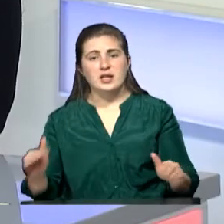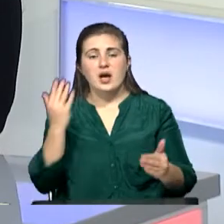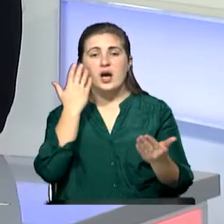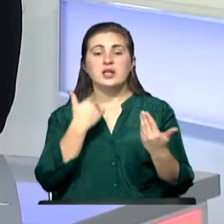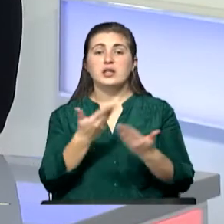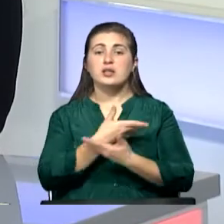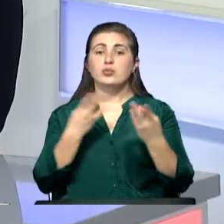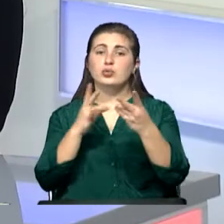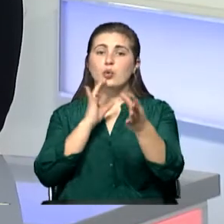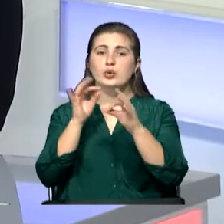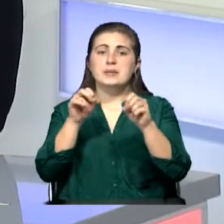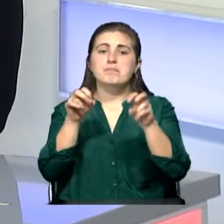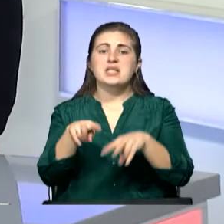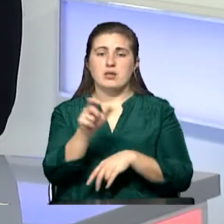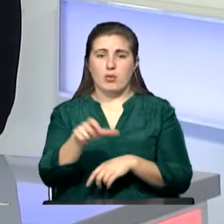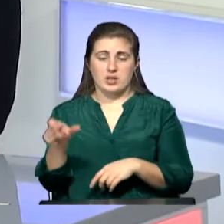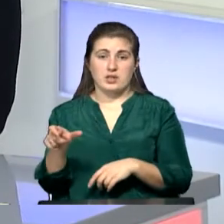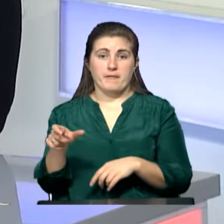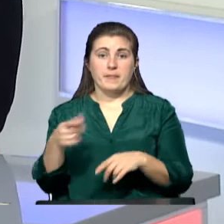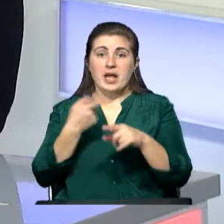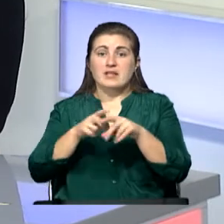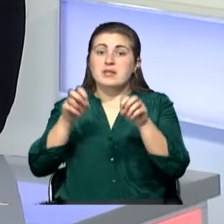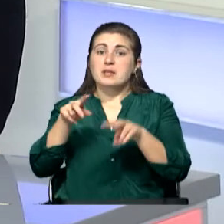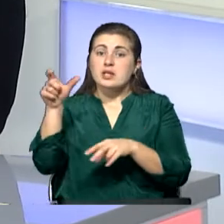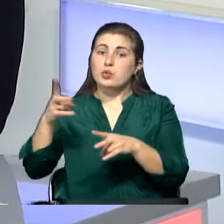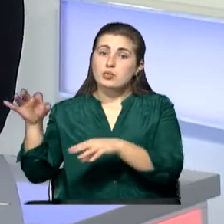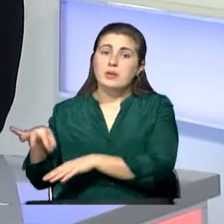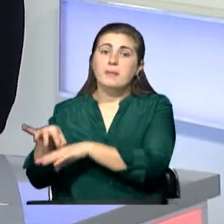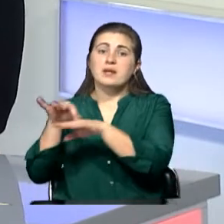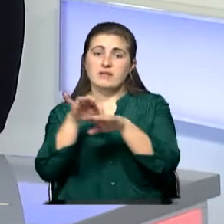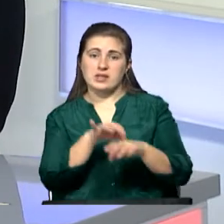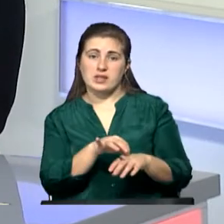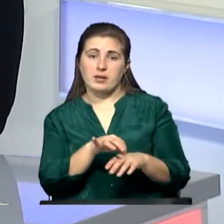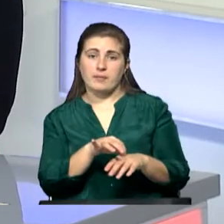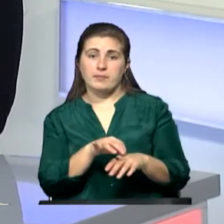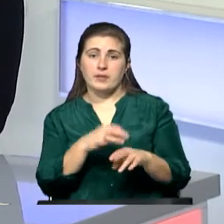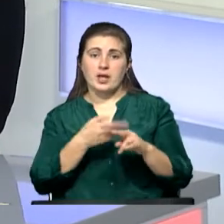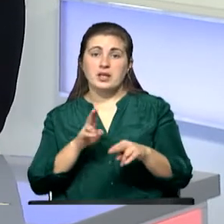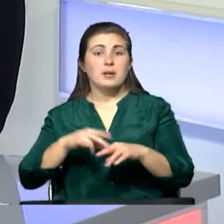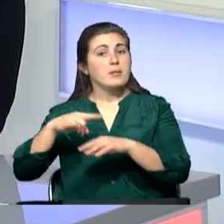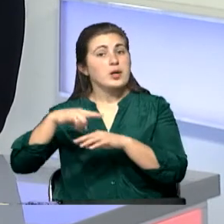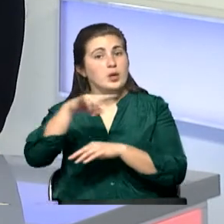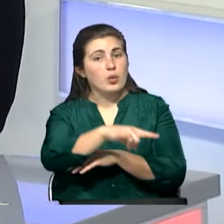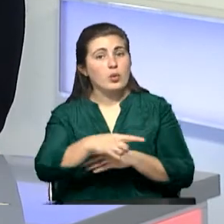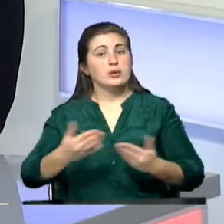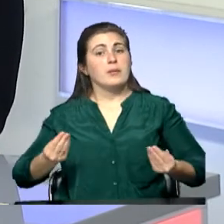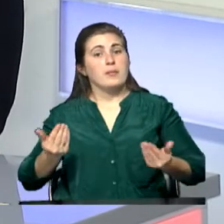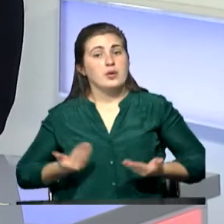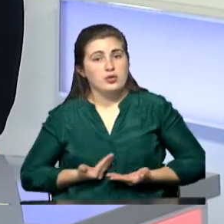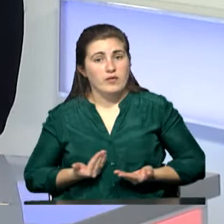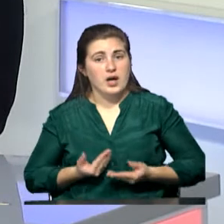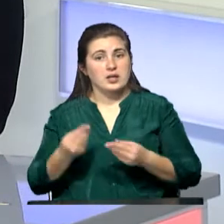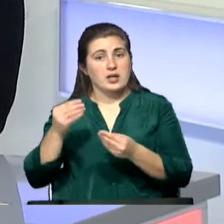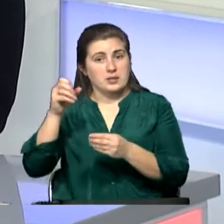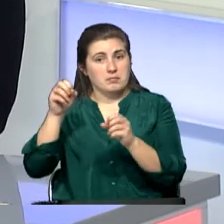консультации специалистов. Этого специалиста нужно привести. Это перелеты, это проживание этого